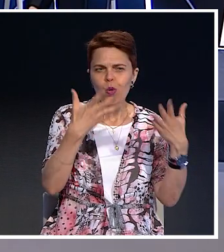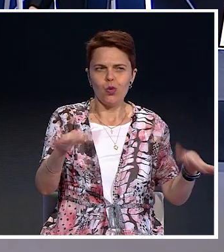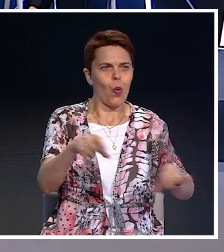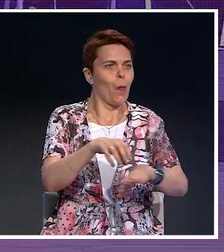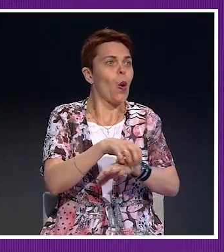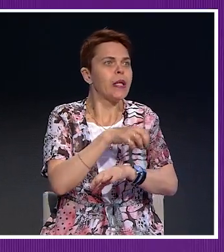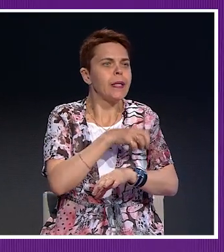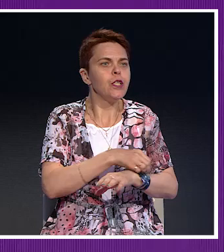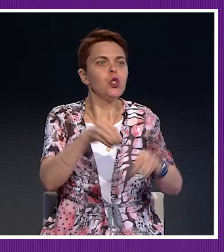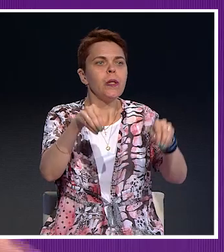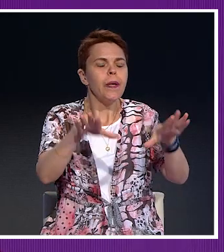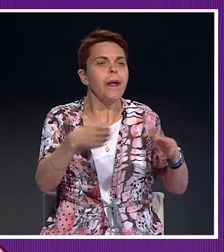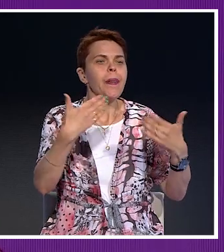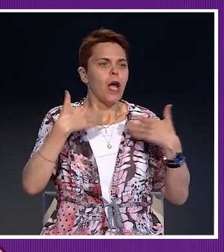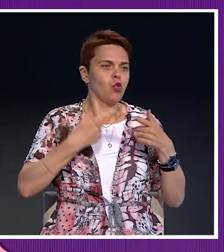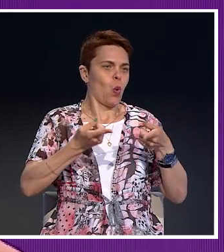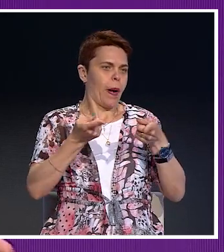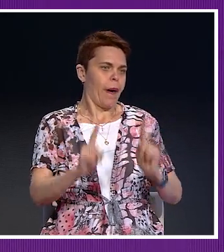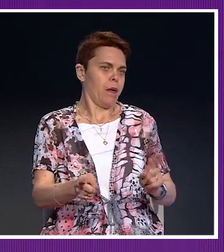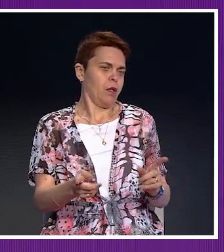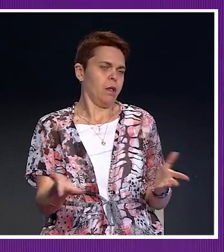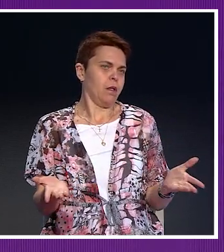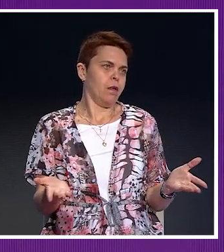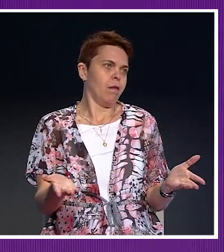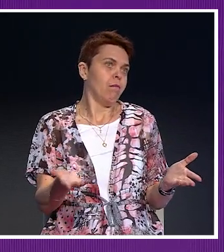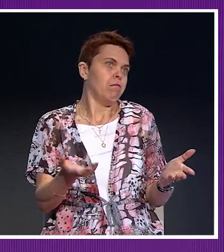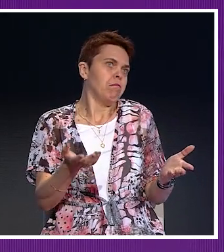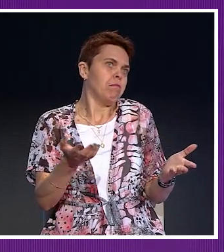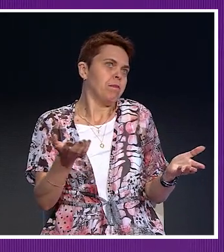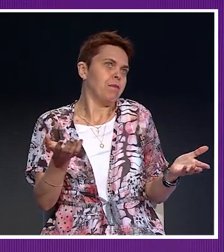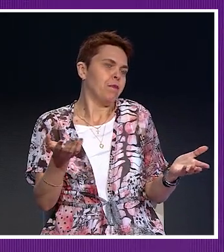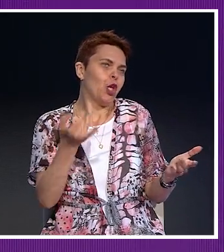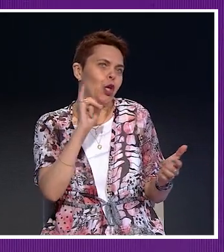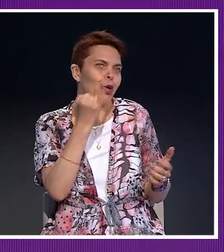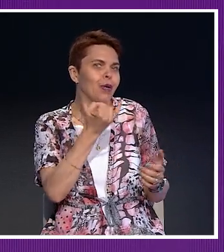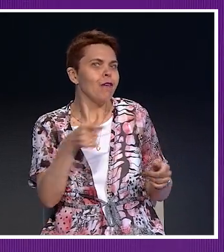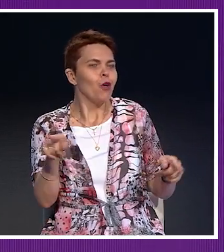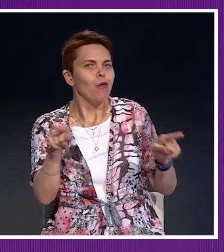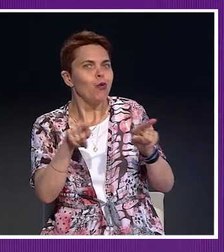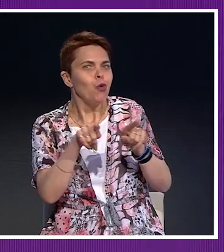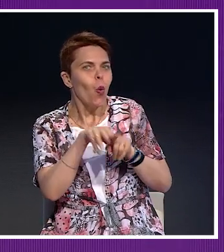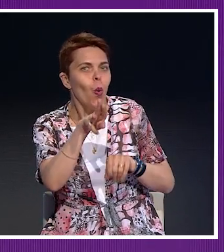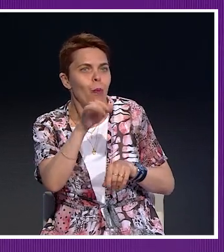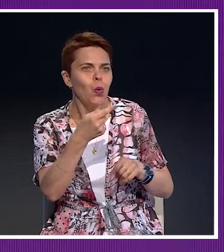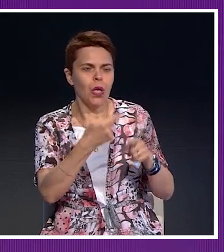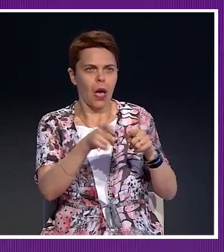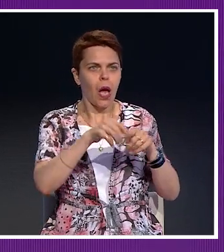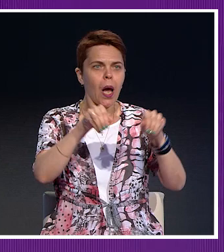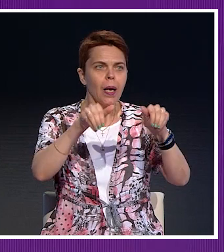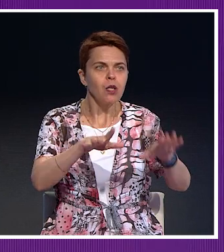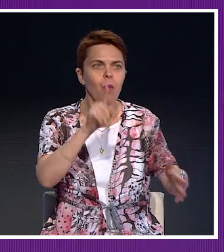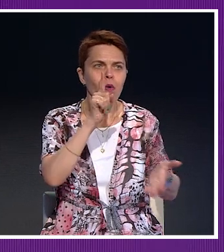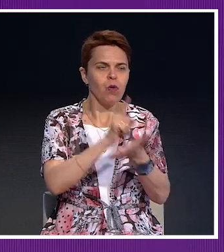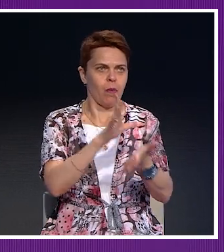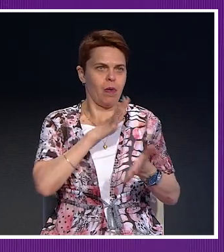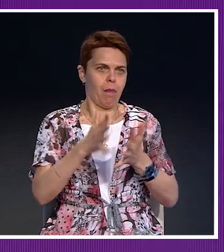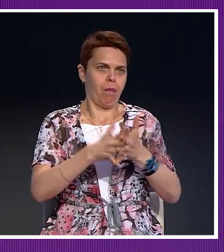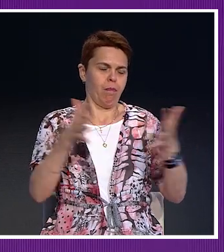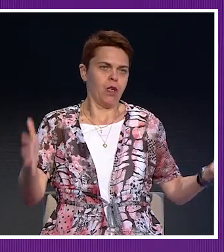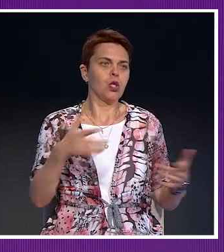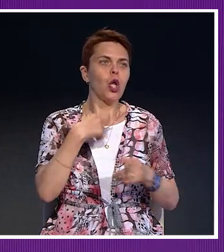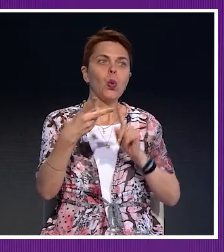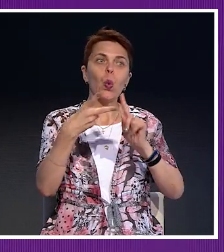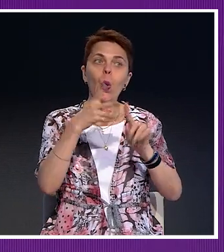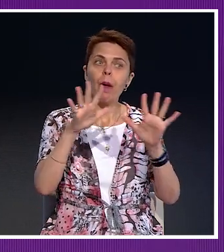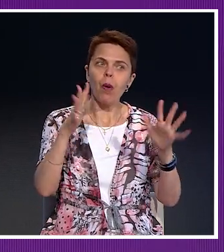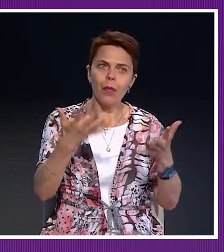ці рішення змінюють нашу реальність. І тому таких рішень має бути більше. Тепер другий момент, про який ми